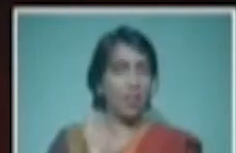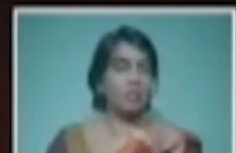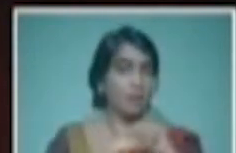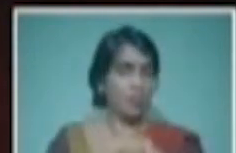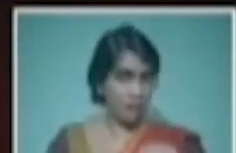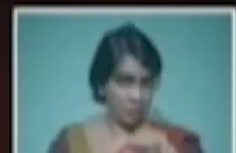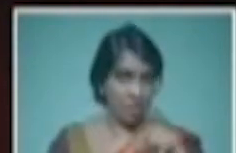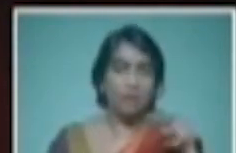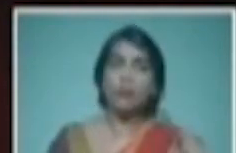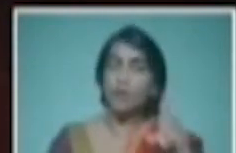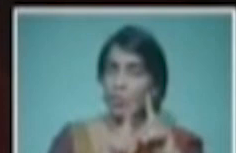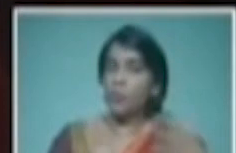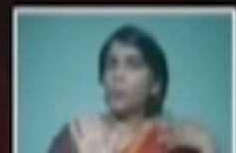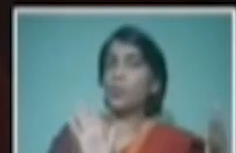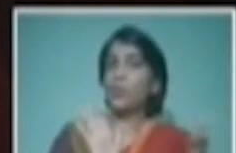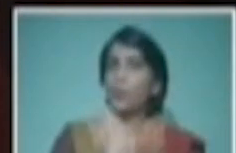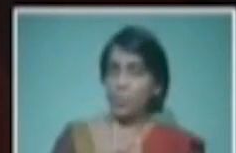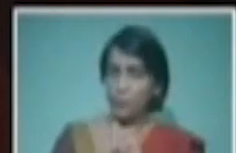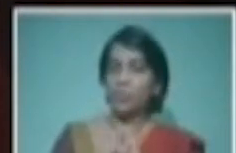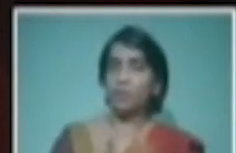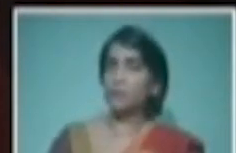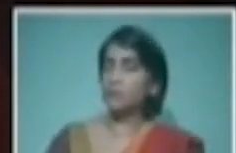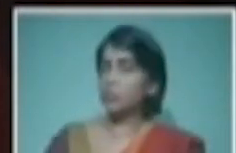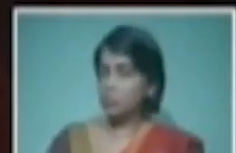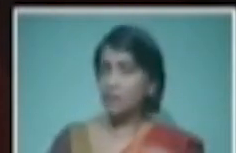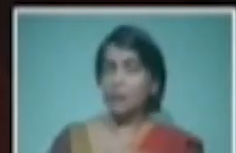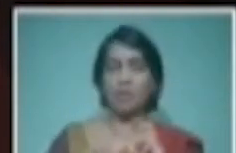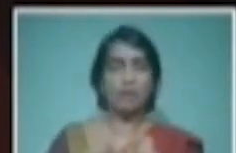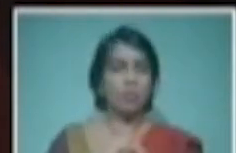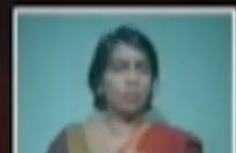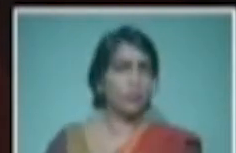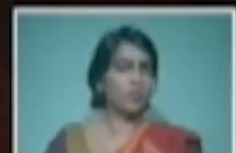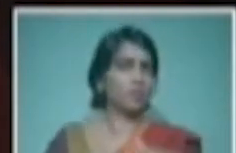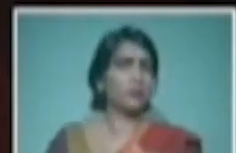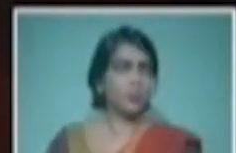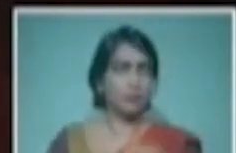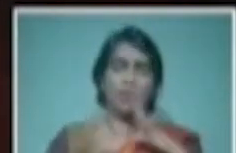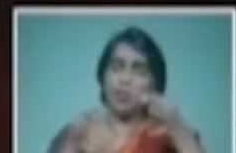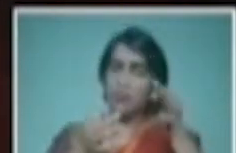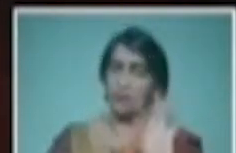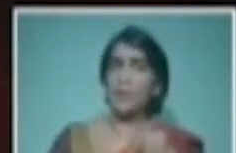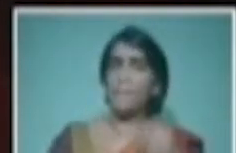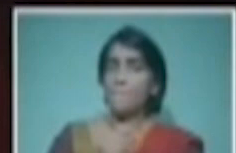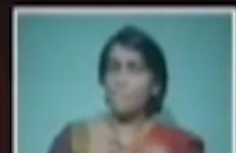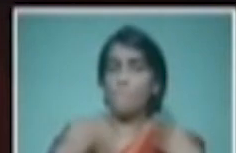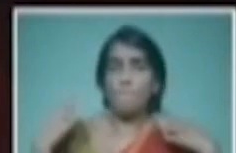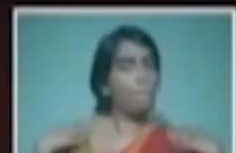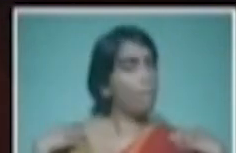ආයතනයන් ඒකාබද්ධ යාන්ත්‍රණයකට ගෙන මෙම අර්බුදකාරී අවස්ථාවේ විධිමත් ව්‍යාපාරික